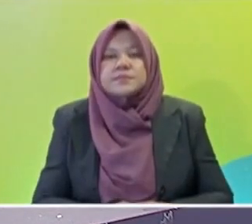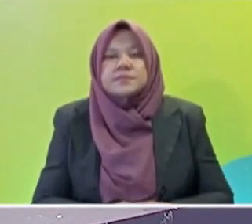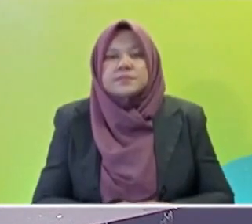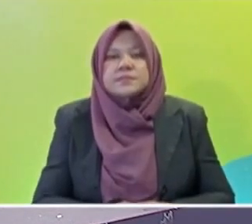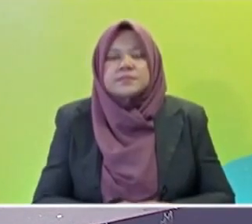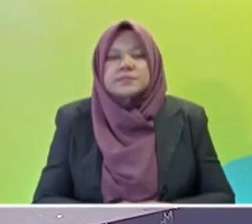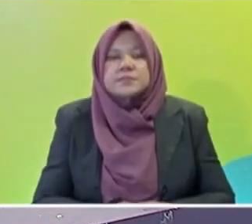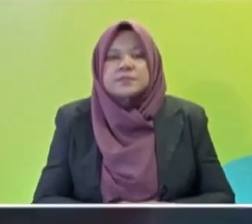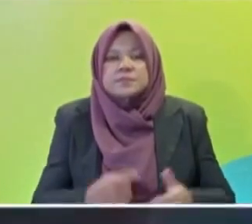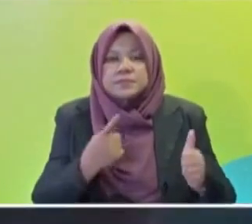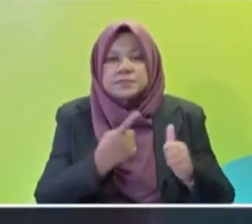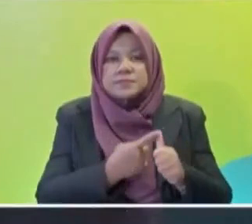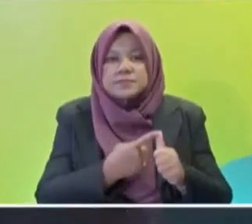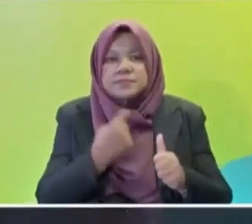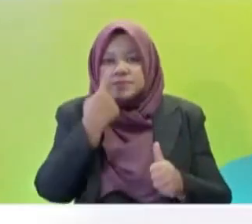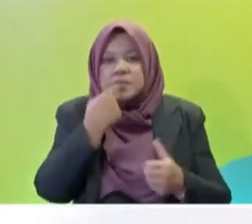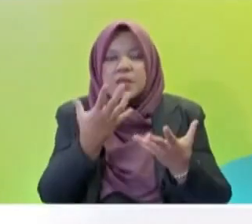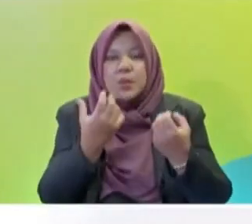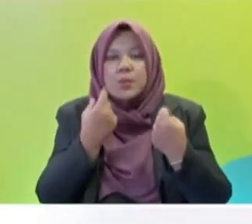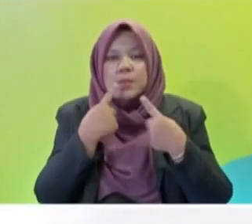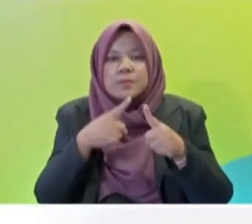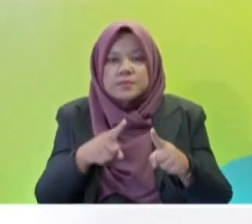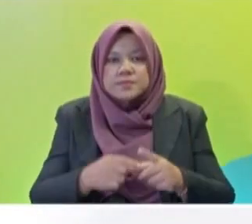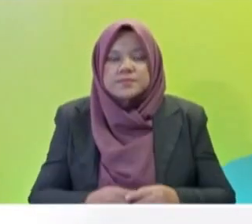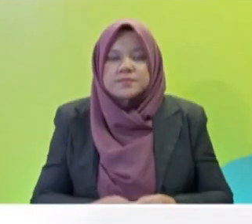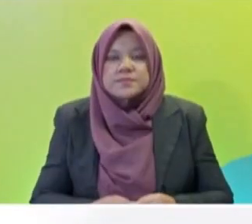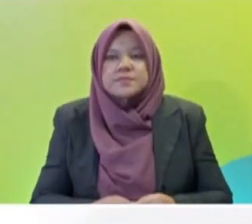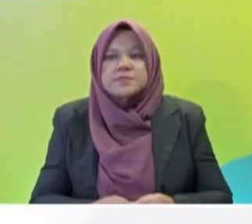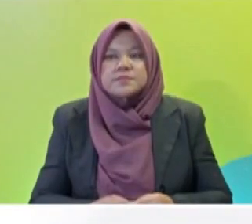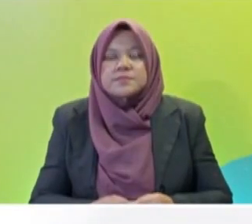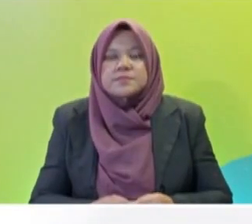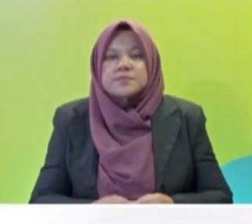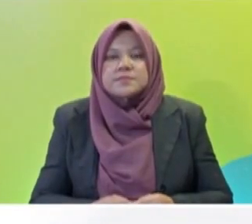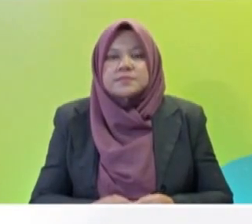ilustrasi yang pertama siapa yang jawab angkat tangan